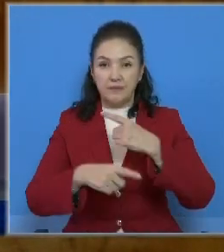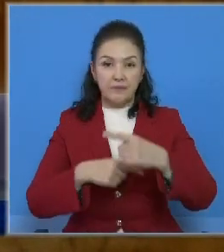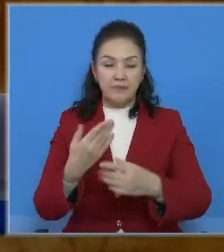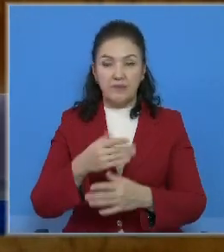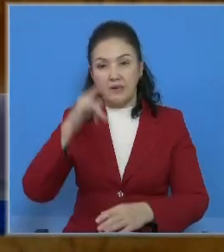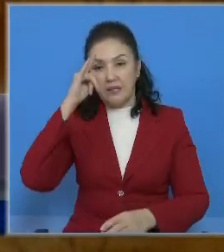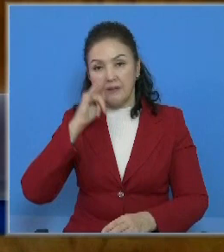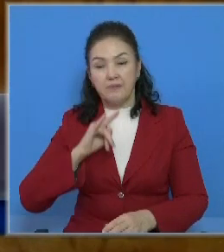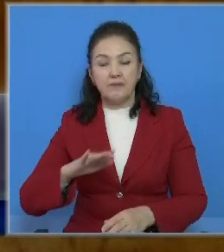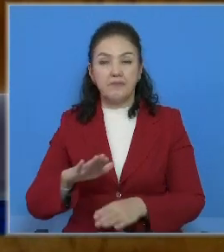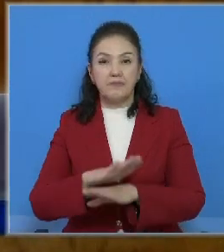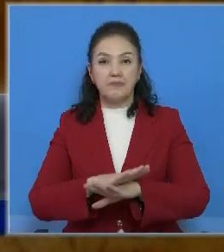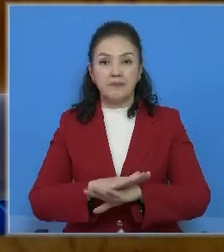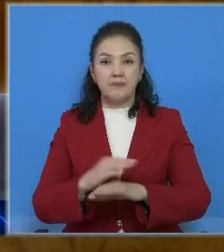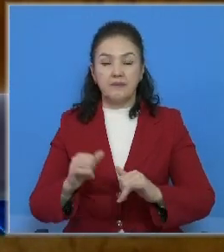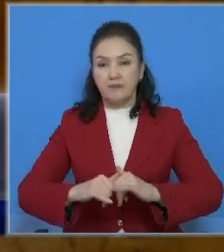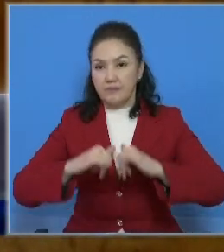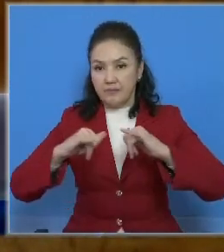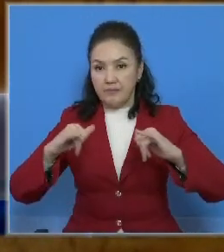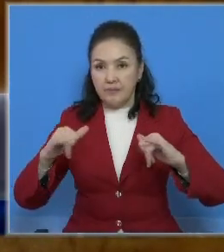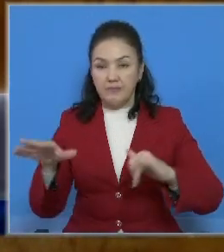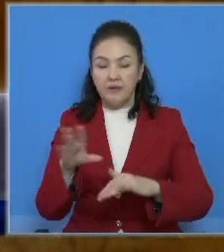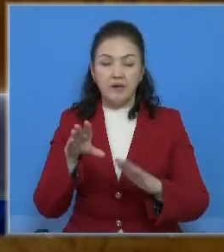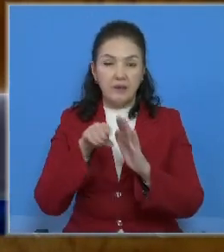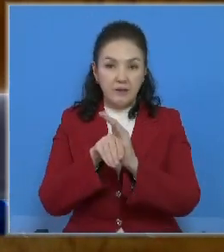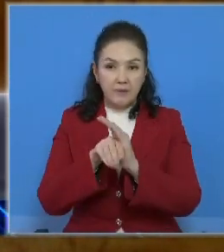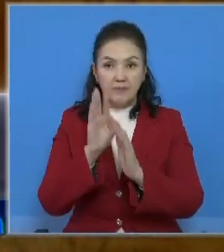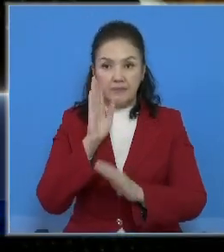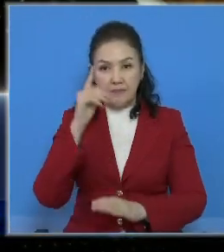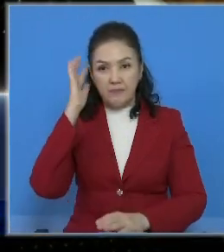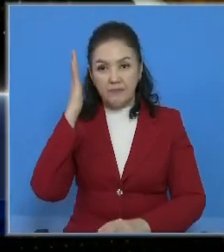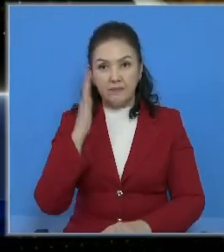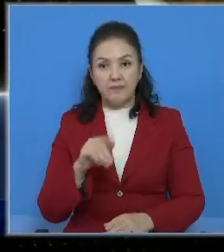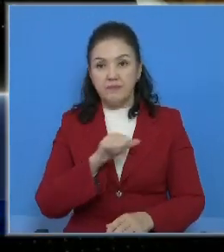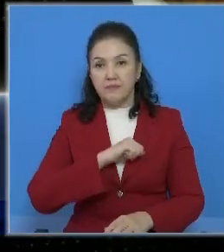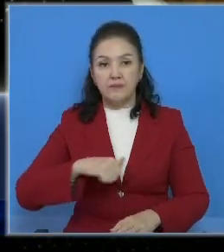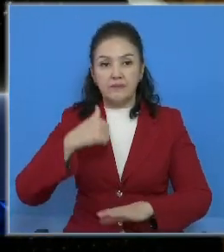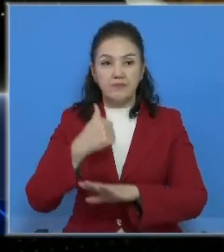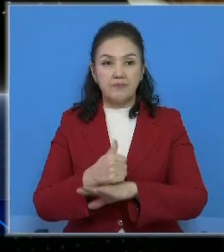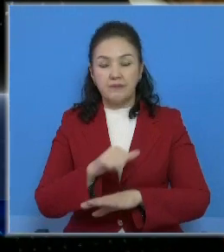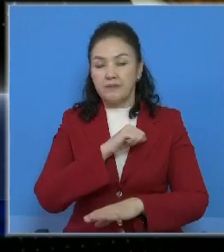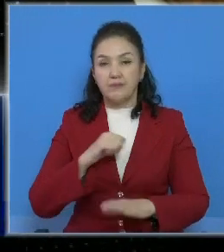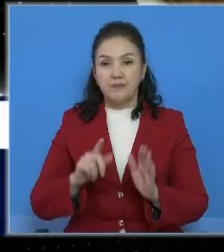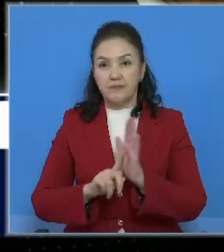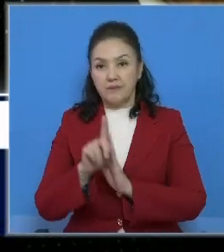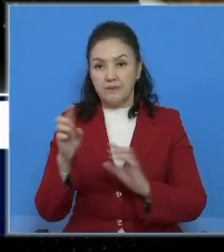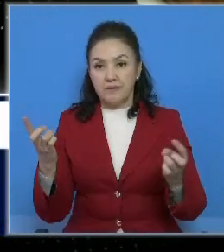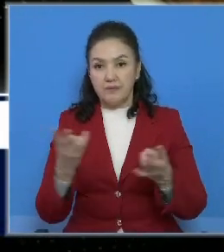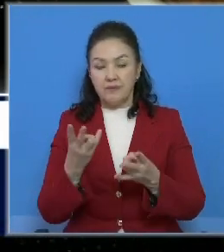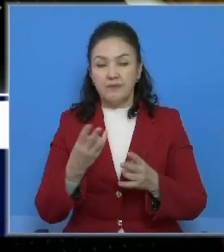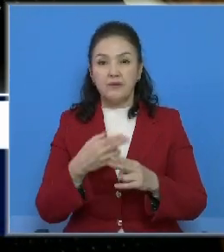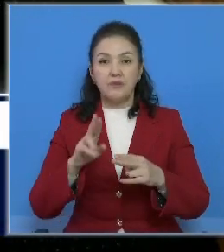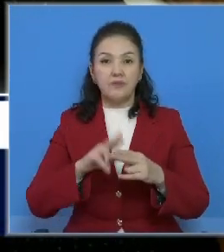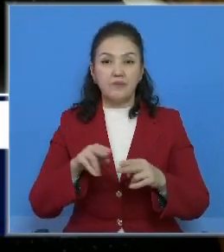біздің Қазақстанымызды өркендеуіне барлығы да бір ауыздан атсалысады деп ойлаймын. Ең бірінші біз өзімізден бастауымыз керек.